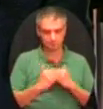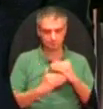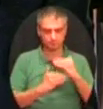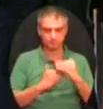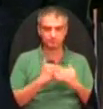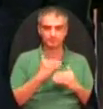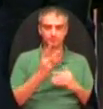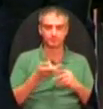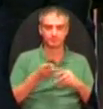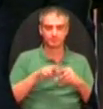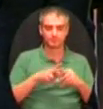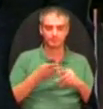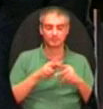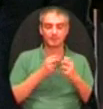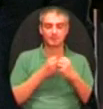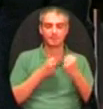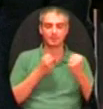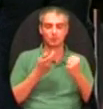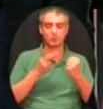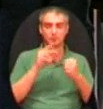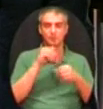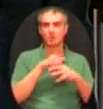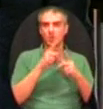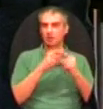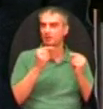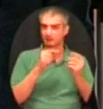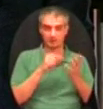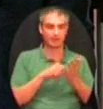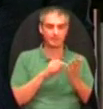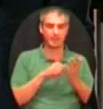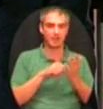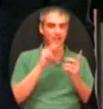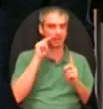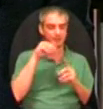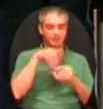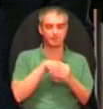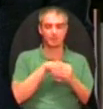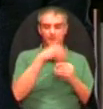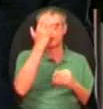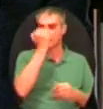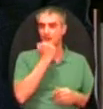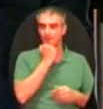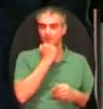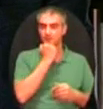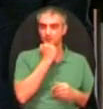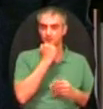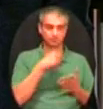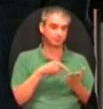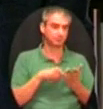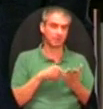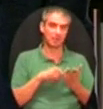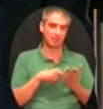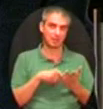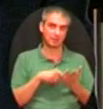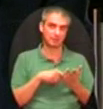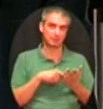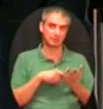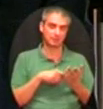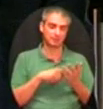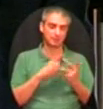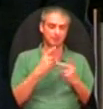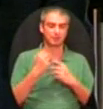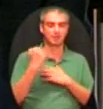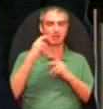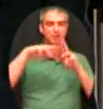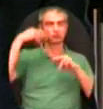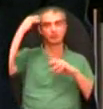זה מגמת הסלמה ומתיחות גוברת ברצועת עזה, נוכח היבטים פנים חמאסיים, נוכח איבוד הגובה של